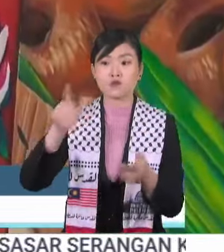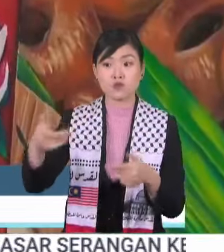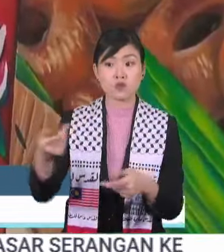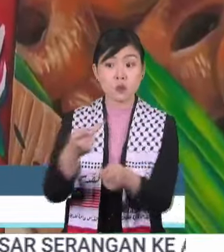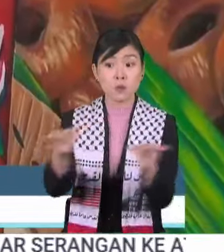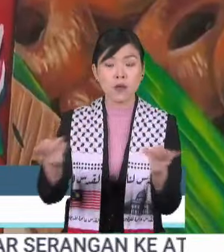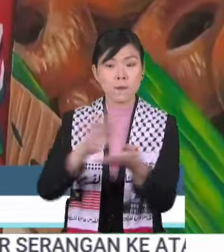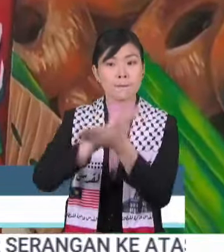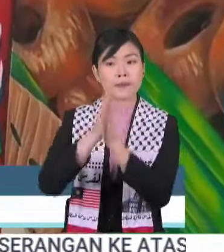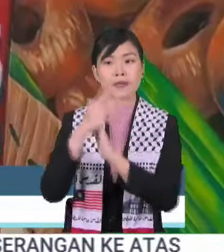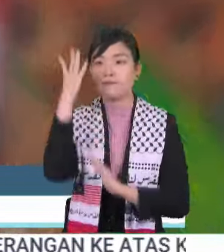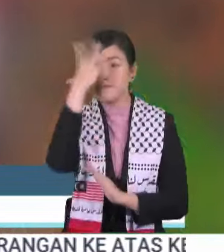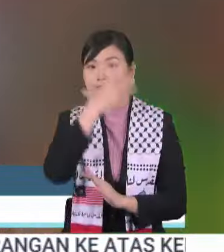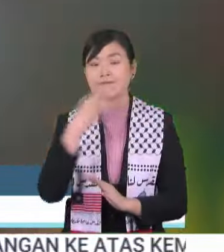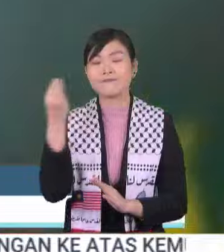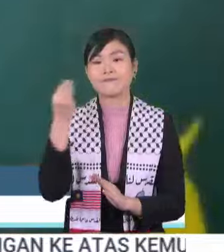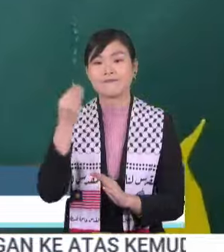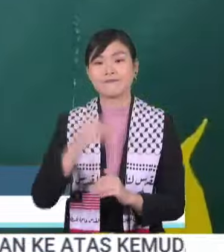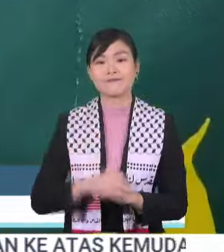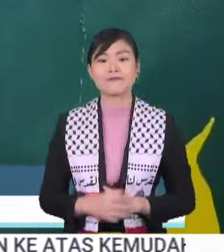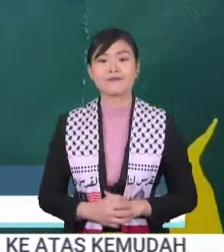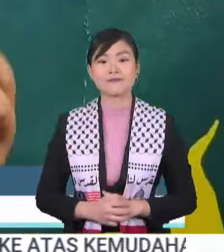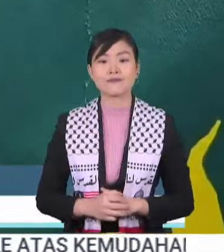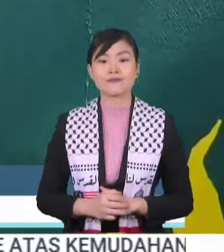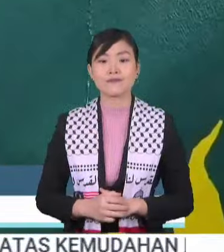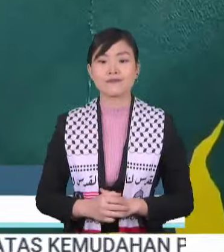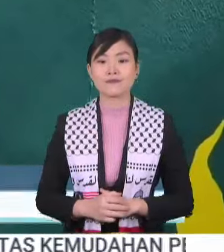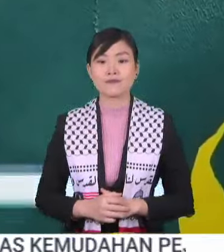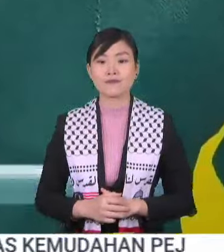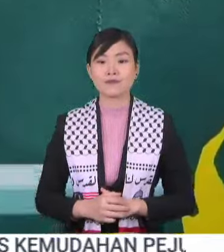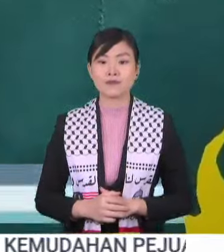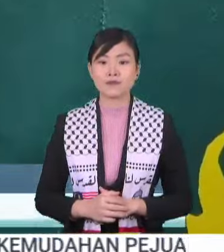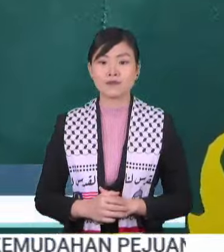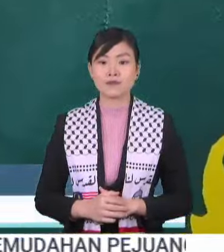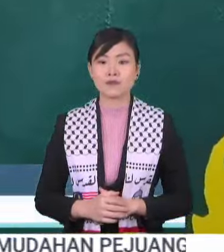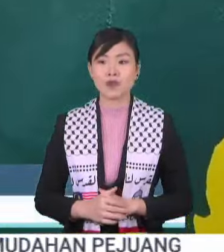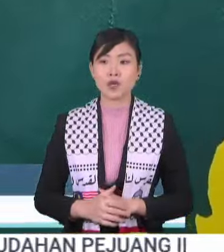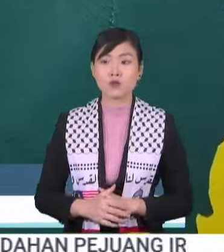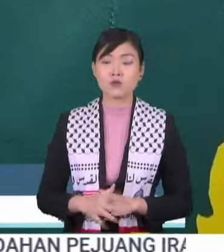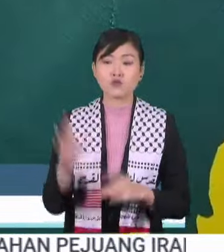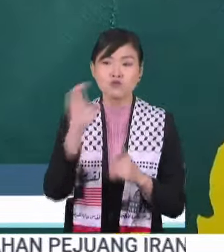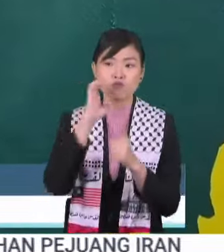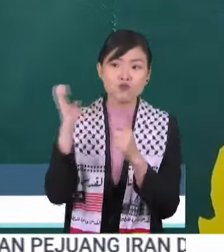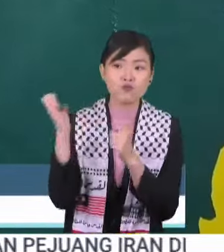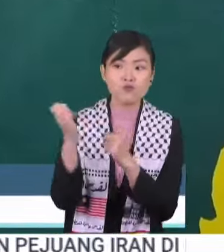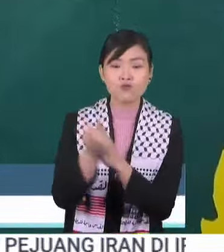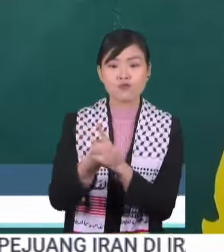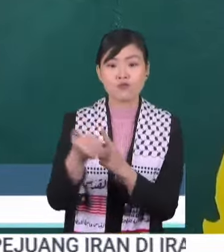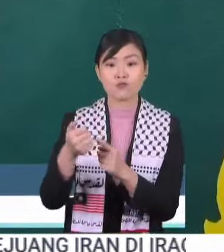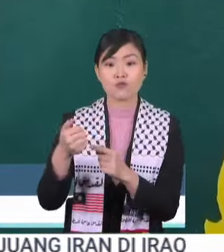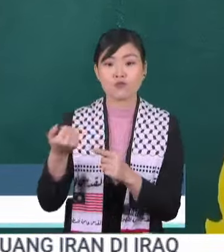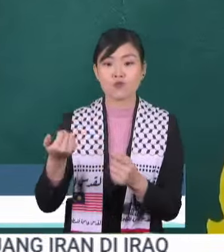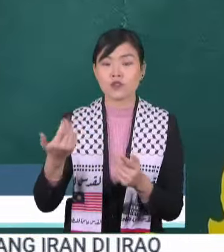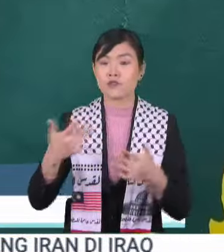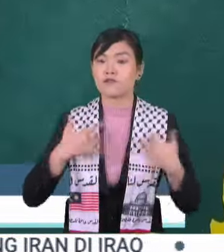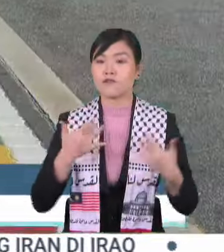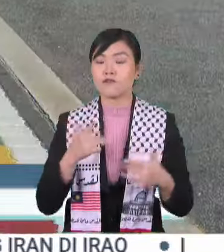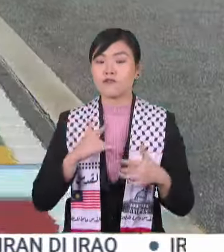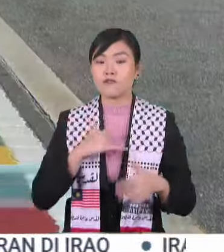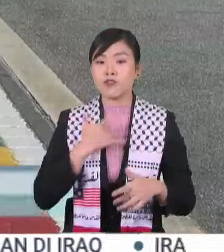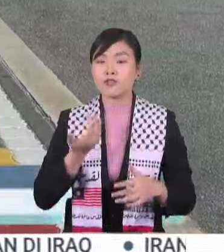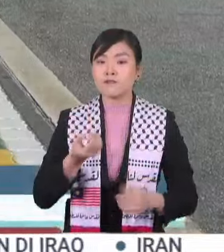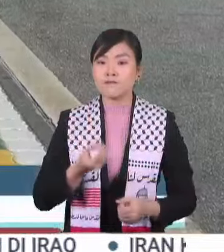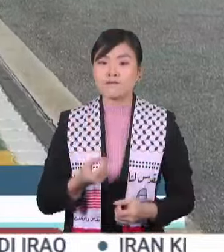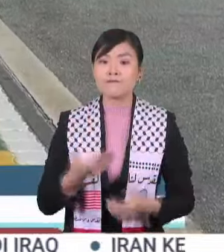mencerikan bandaraya Alor setar menghidupkan suasana Bandar Raya alusta dengan lebih meriah daripada sebelum